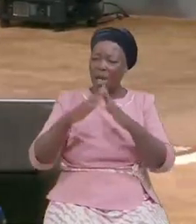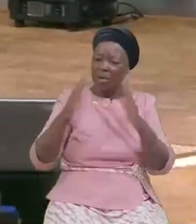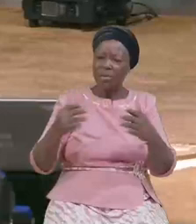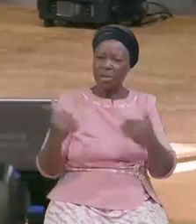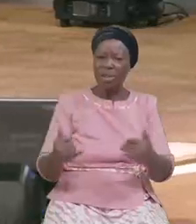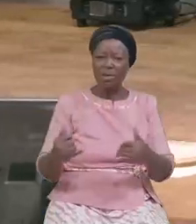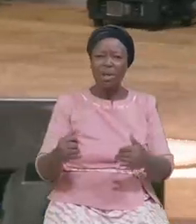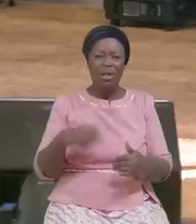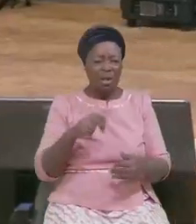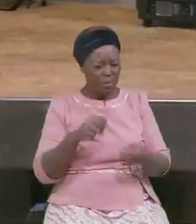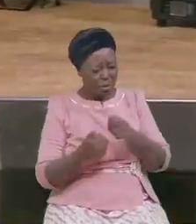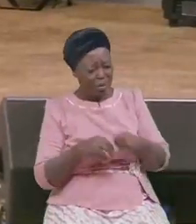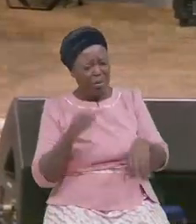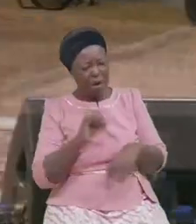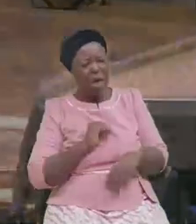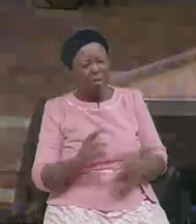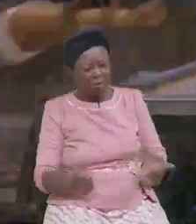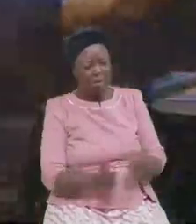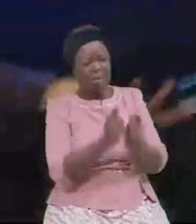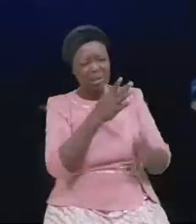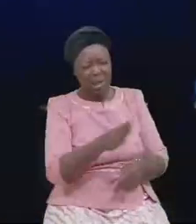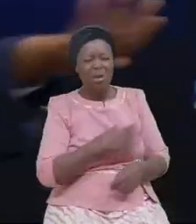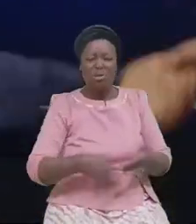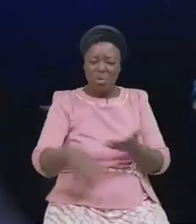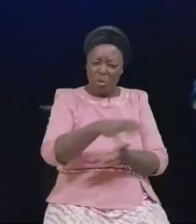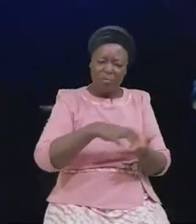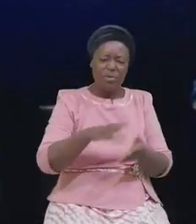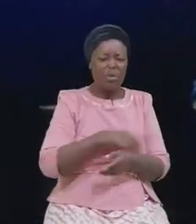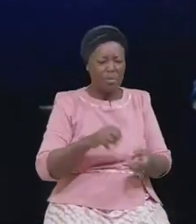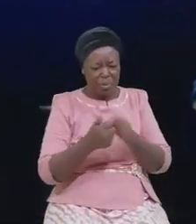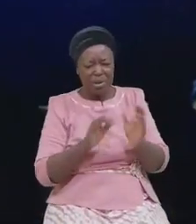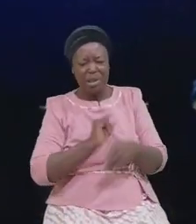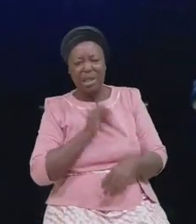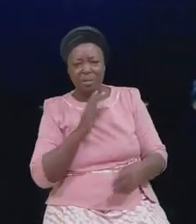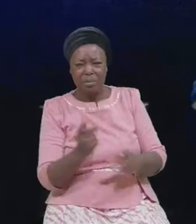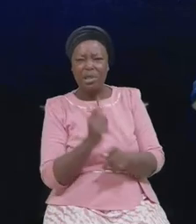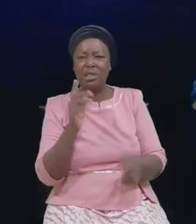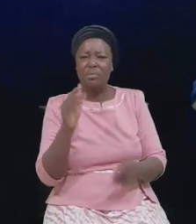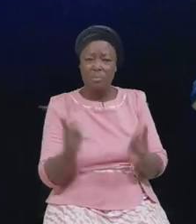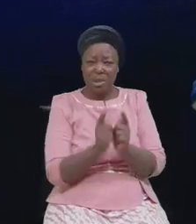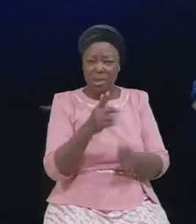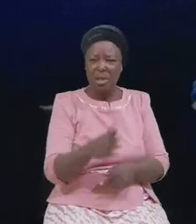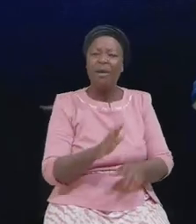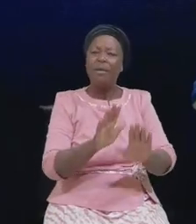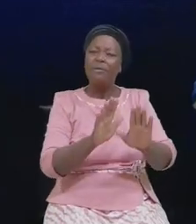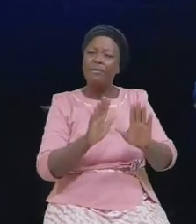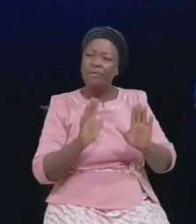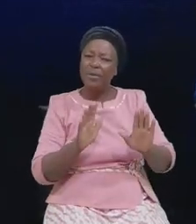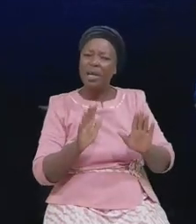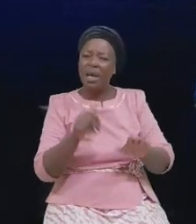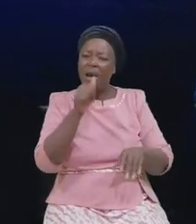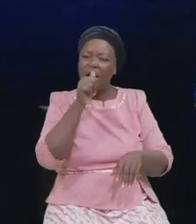les défis qui sont encore à la maison pour moi maintenant, la confusion, le trouble que je vais rencontrer, la peur. Je